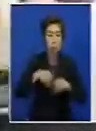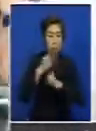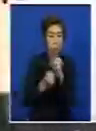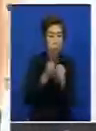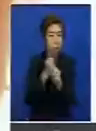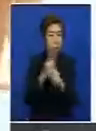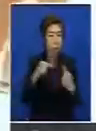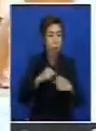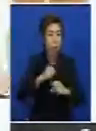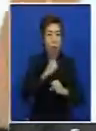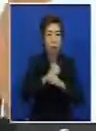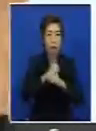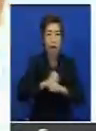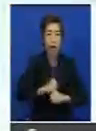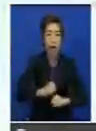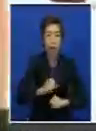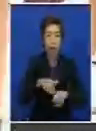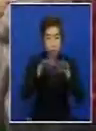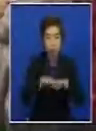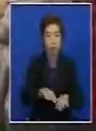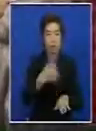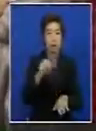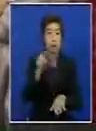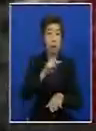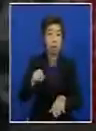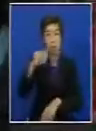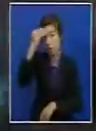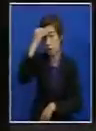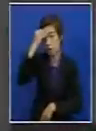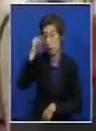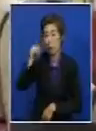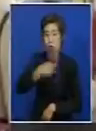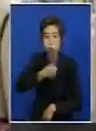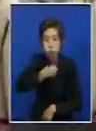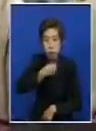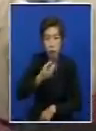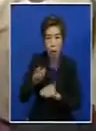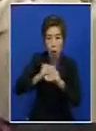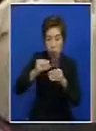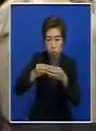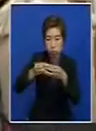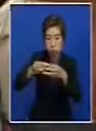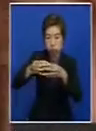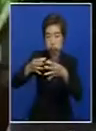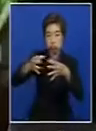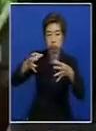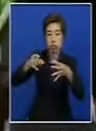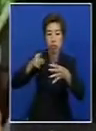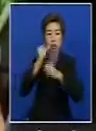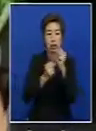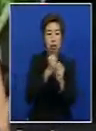งมากกว่า 10%ญี่ปุ่นเป็นประเทศที่มีสัดส่วนผู้สูงอายุเพิ่มขึ้นอย่างต่อเนื่องโดย